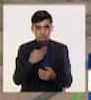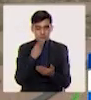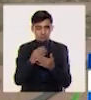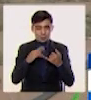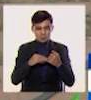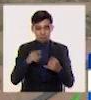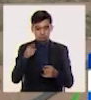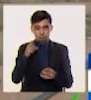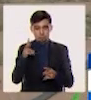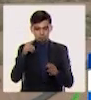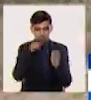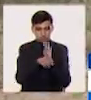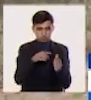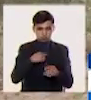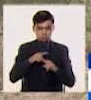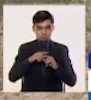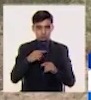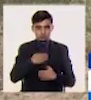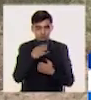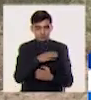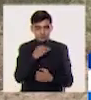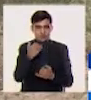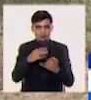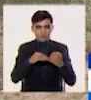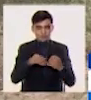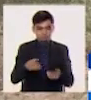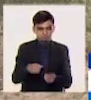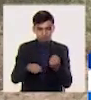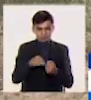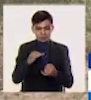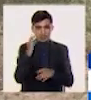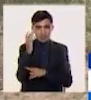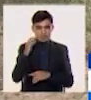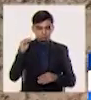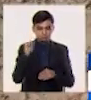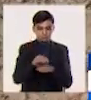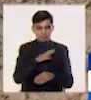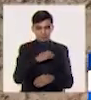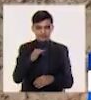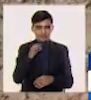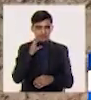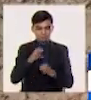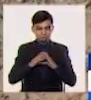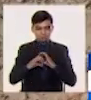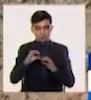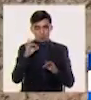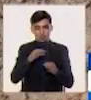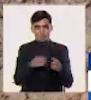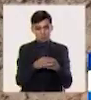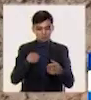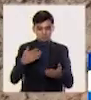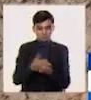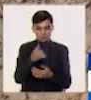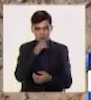көргенде таңданысымда шек болмады дейді. Тіпті обаста жерін қазып, ағаш отырғызып, құбыр тартқан мекемені таппаған. Өйткені әкімдік жасыл